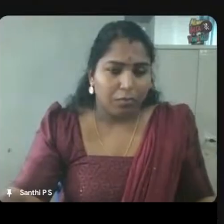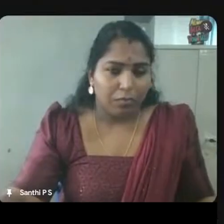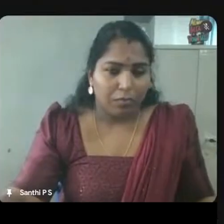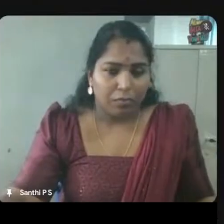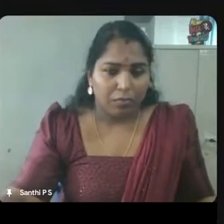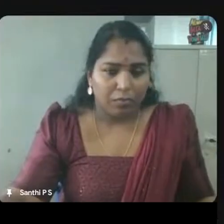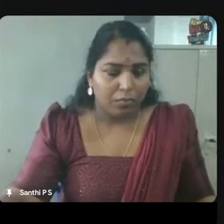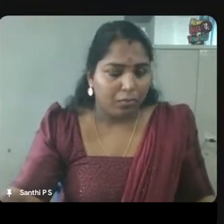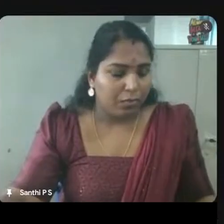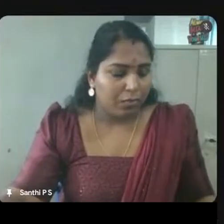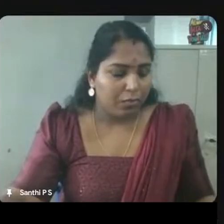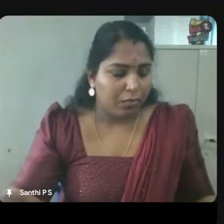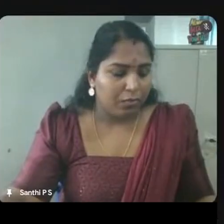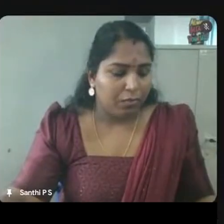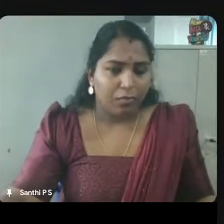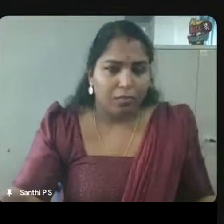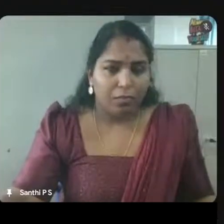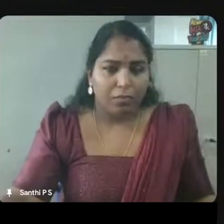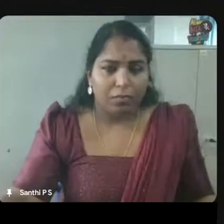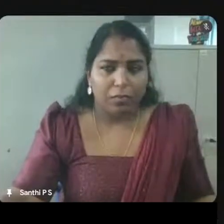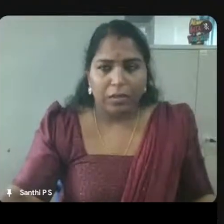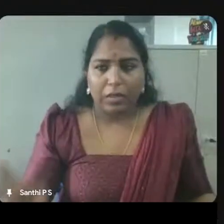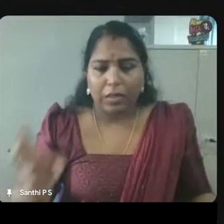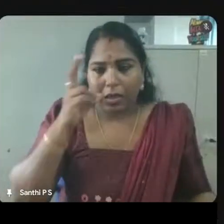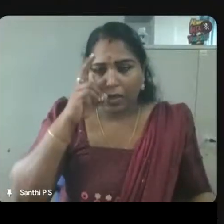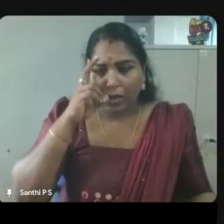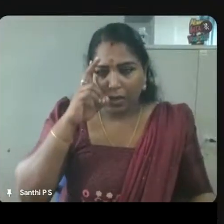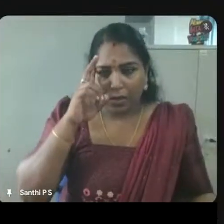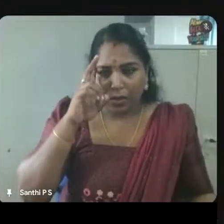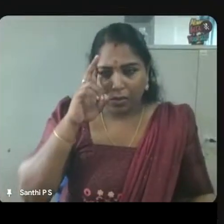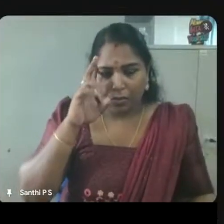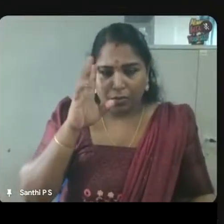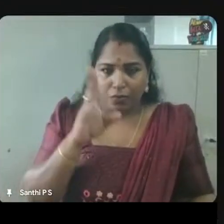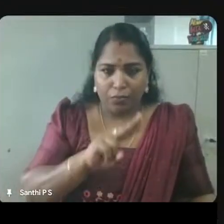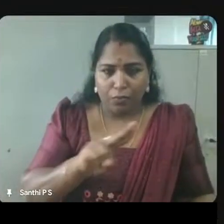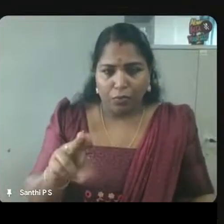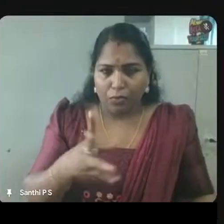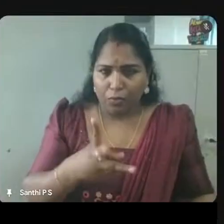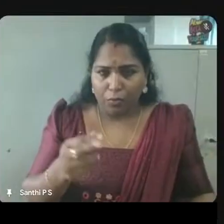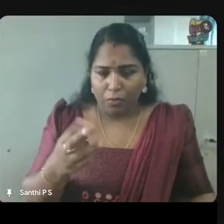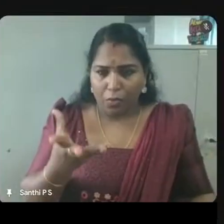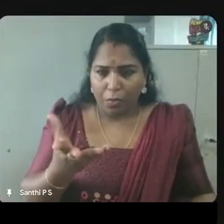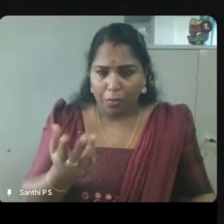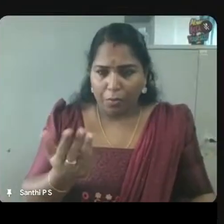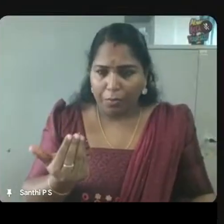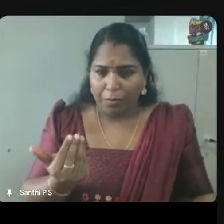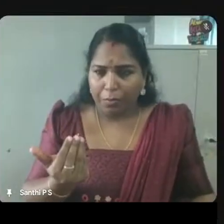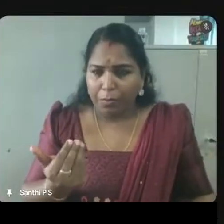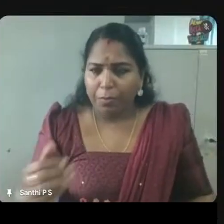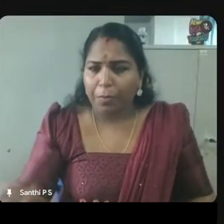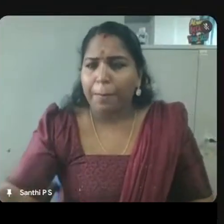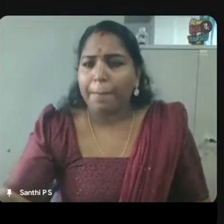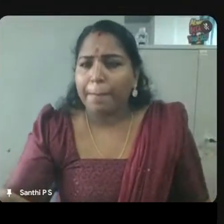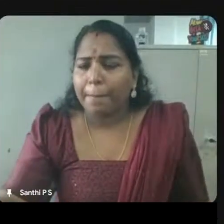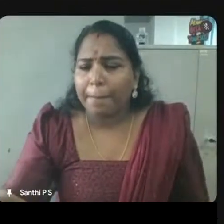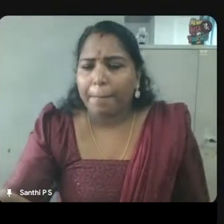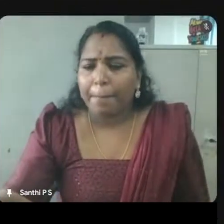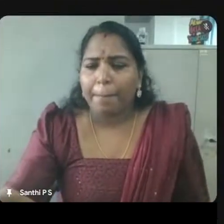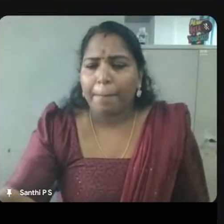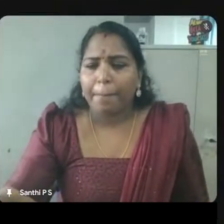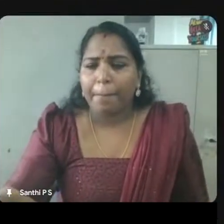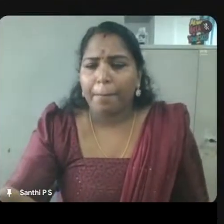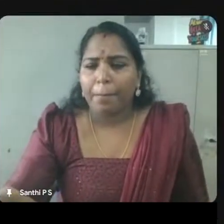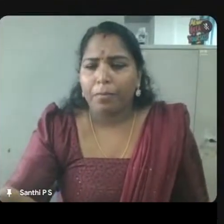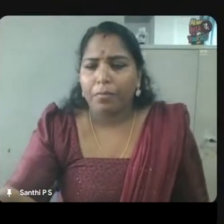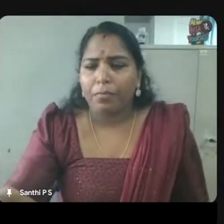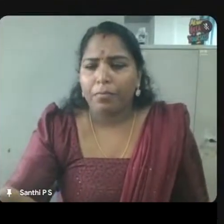നിങ്ങളുടെ സംശയത്തിൽ പൂർണ്ണമായി മാറി എന്ന് വിശ്വസിക്കുന്നു. അടുത്തൊരു ചോദ്യം വന്നിട്ടുള്ളത് ഹൈ മയോപ്പിയ കണ്ടീഷൻ ഒന്ന് പറയാമോ, അതുപോലെ തന്നെ ഹൗ ക്യാൻ ബി